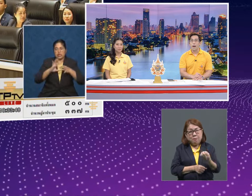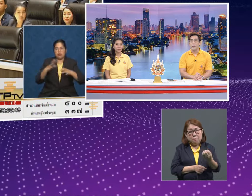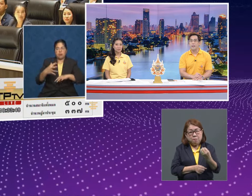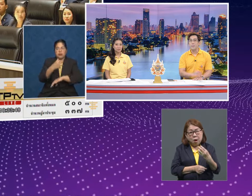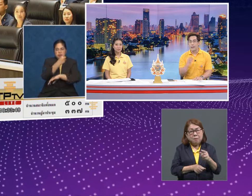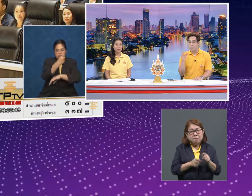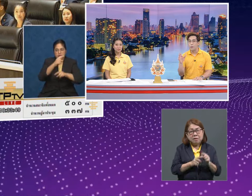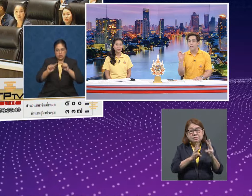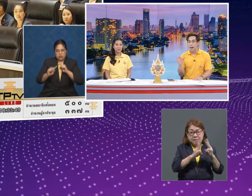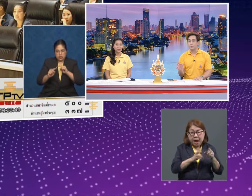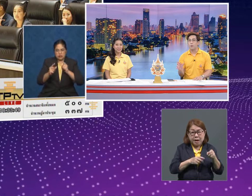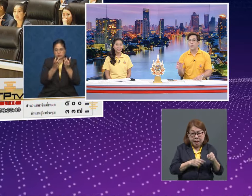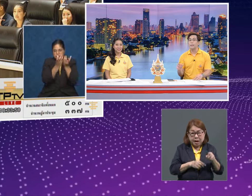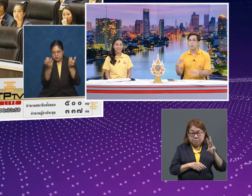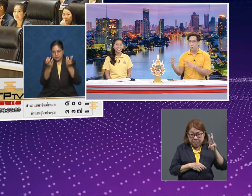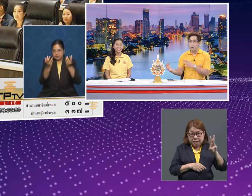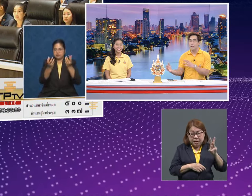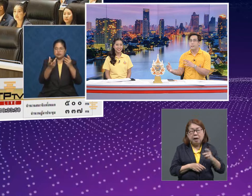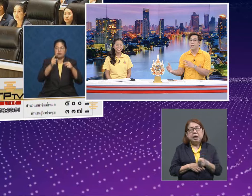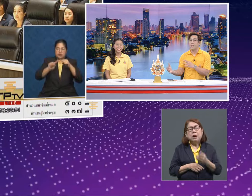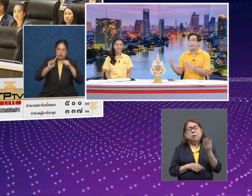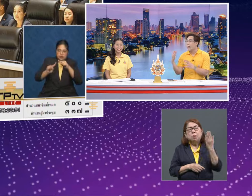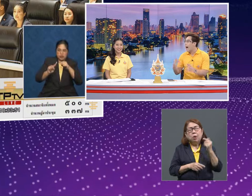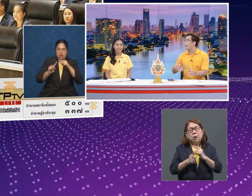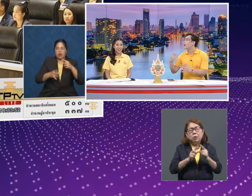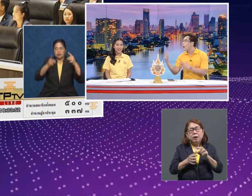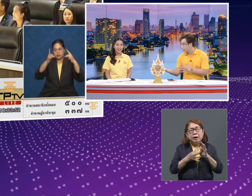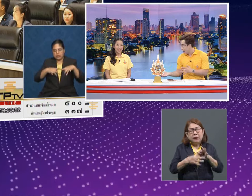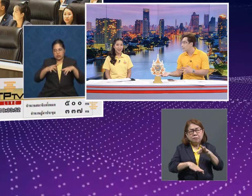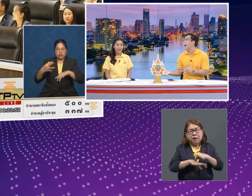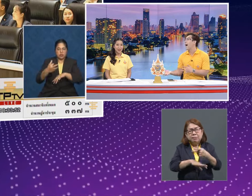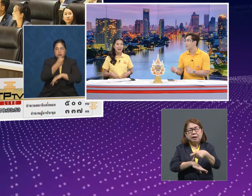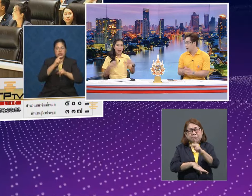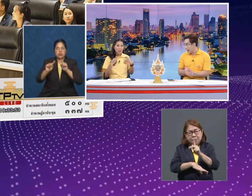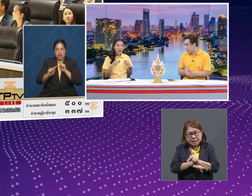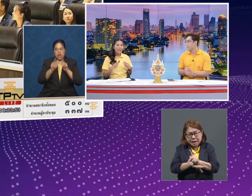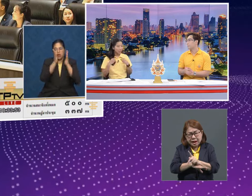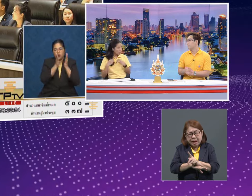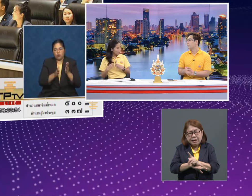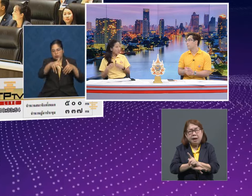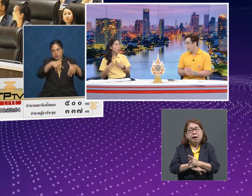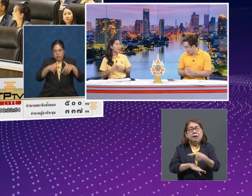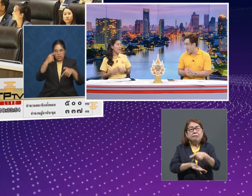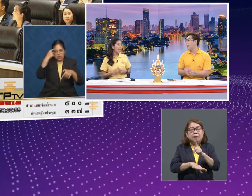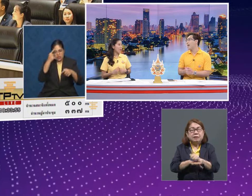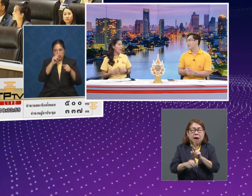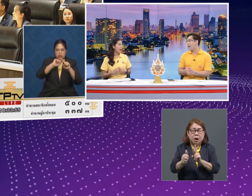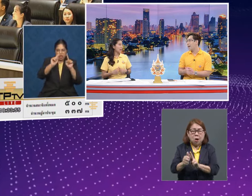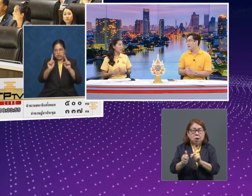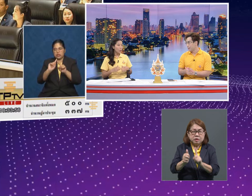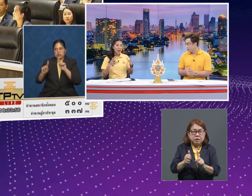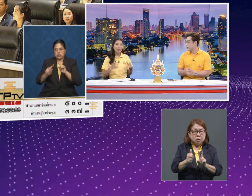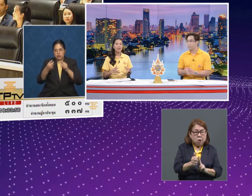ธาบอกว่าอันนี้คือเป็น MOU ที่ทำตอนวันที่ตกลงกันเรื่องประธานรองประธานสภาตอนนั้น ก้าวไกลเนี่ยถอยตรงนี้ออกมาแล้วน